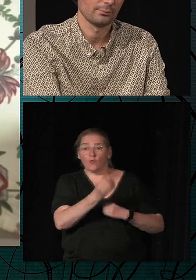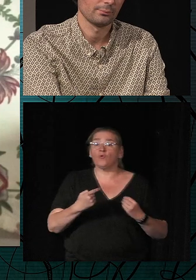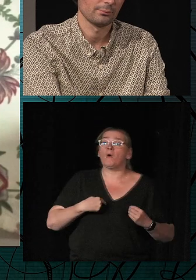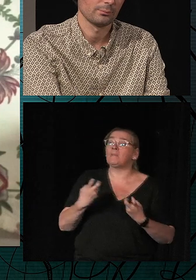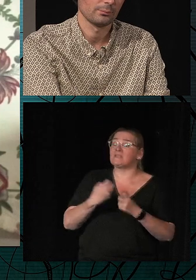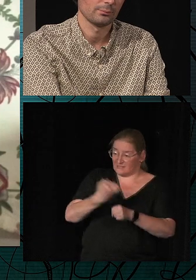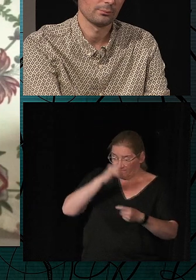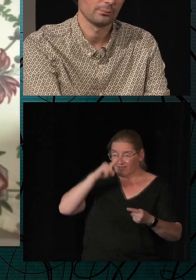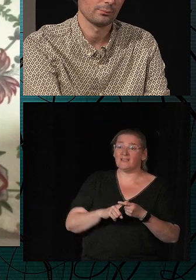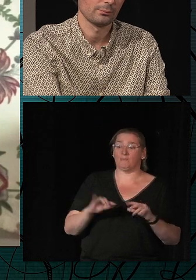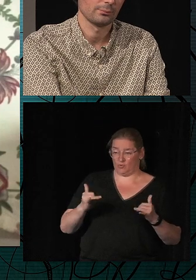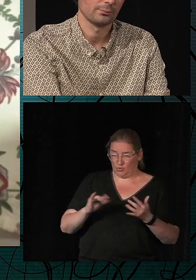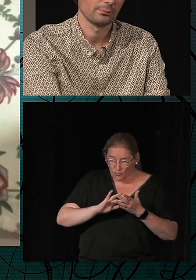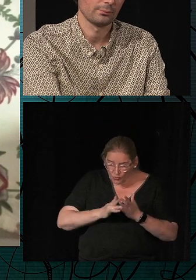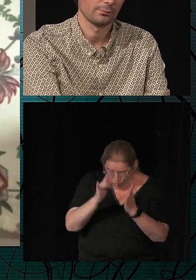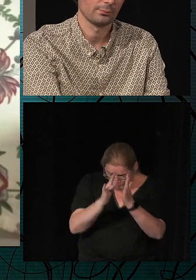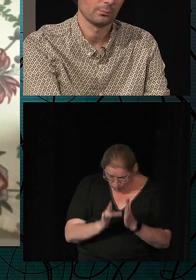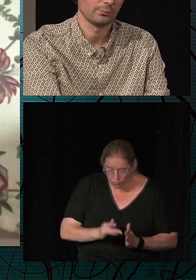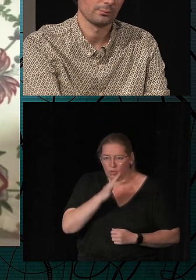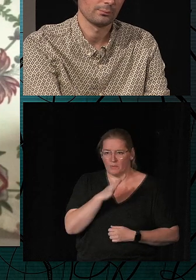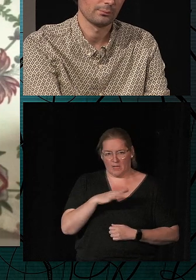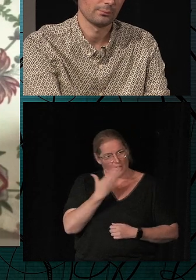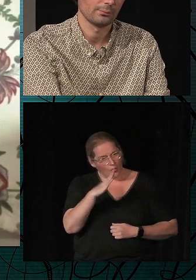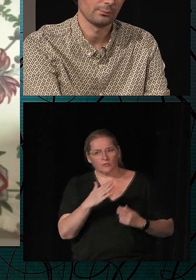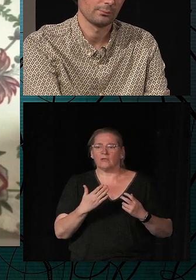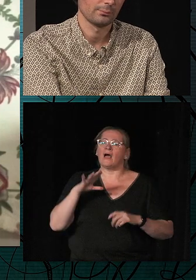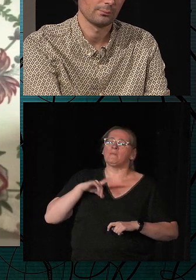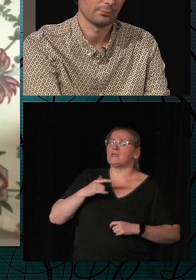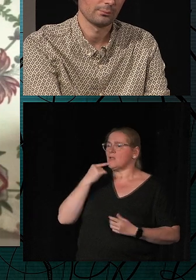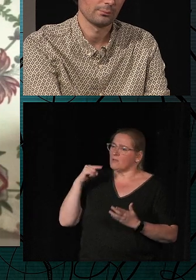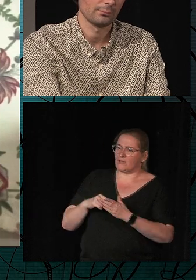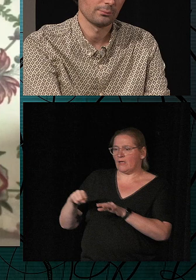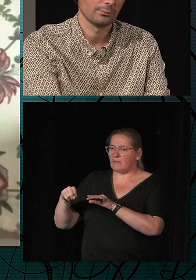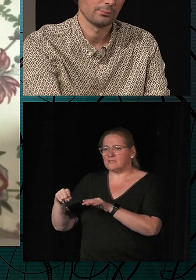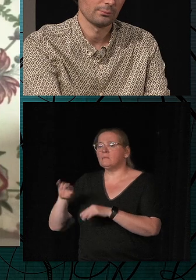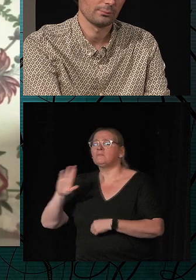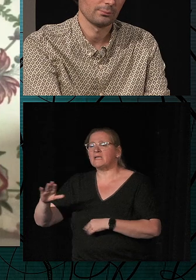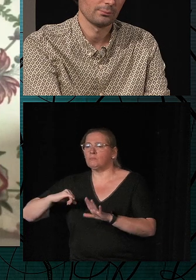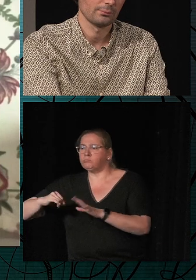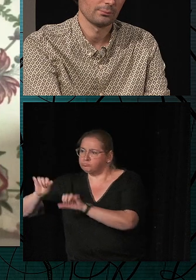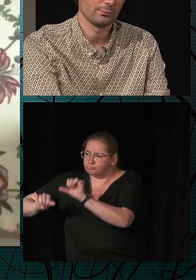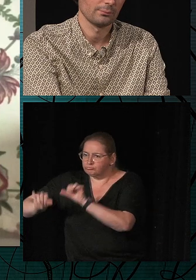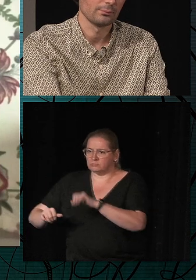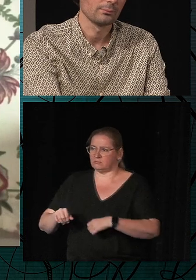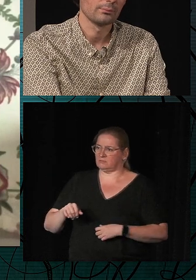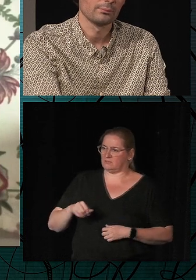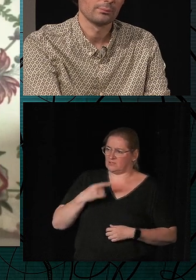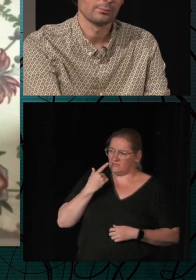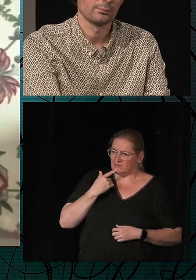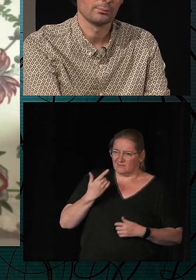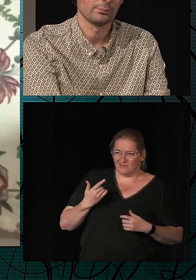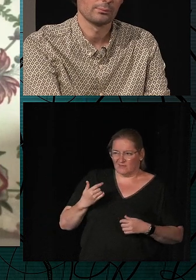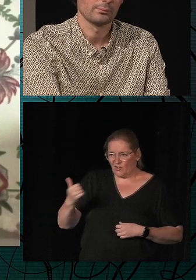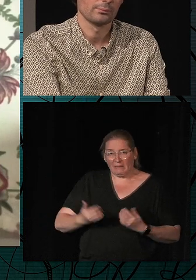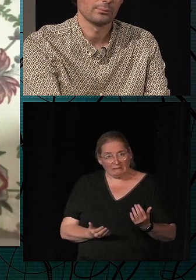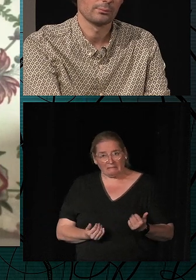fait de la même façon j'ai des j'ai des collègues qui sont spécialisés en speedrun ou des choses comme ça on va pas attendre d'eux que eux-mêmes speedrun les jeux en fait donc ils vont